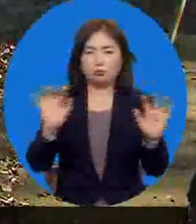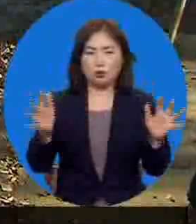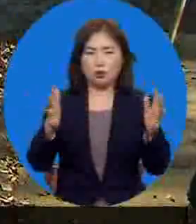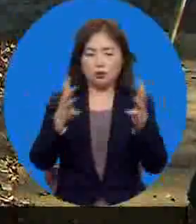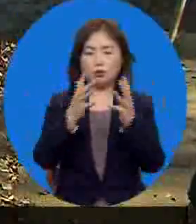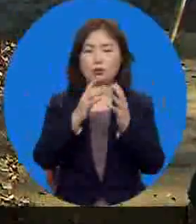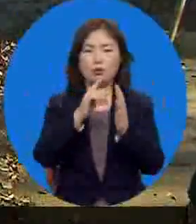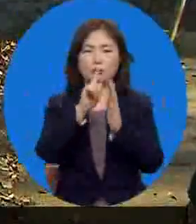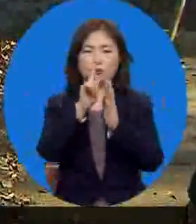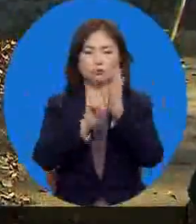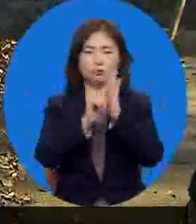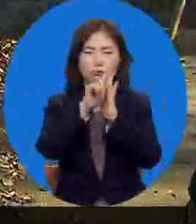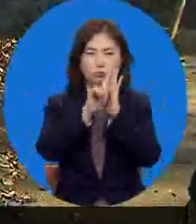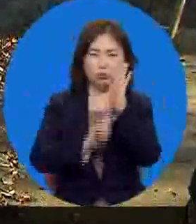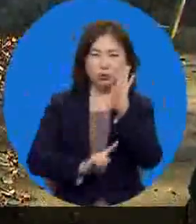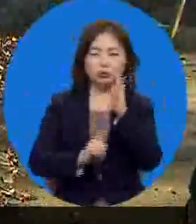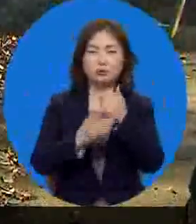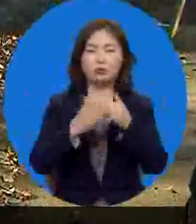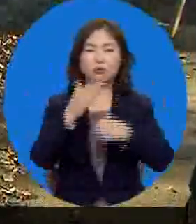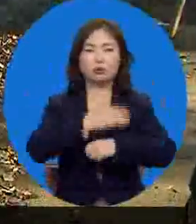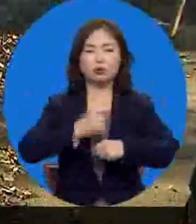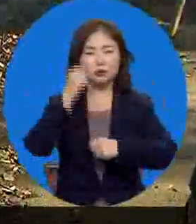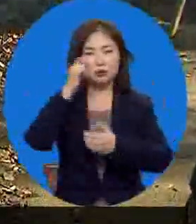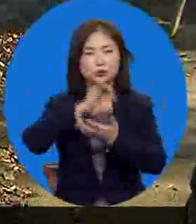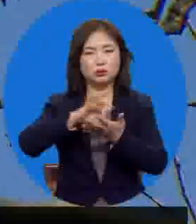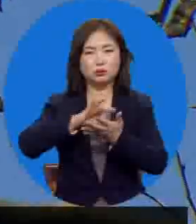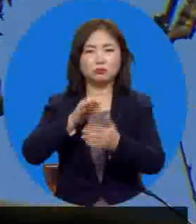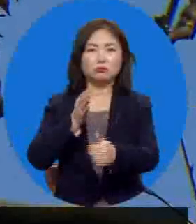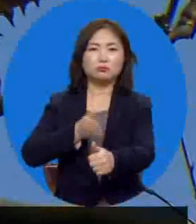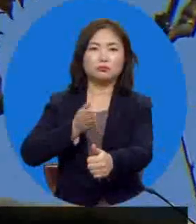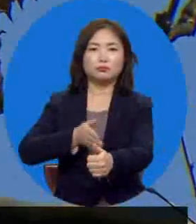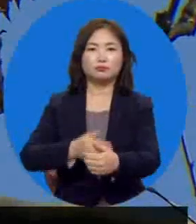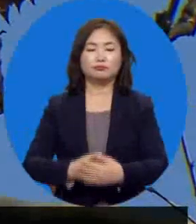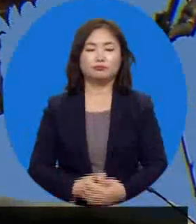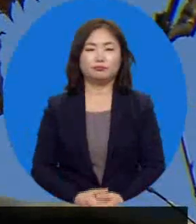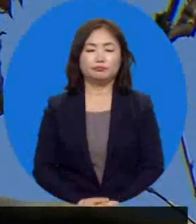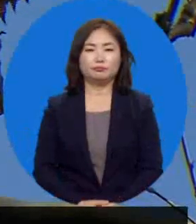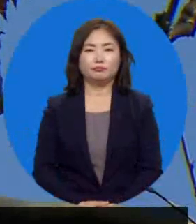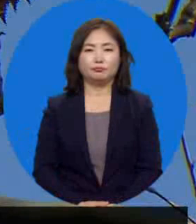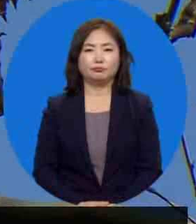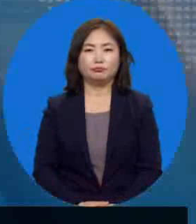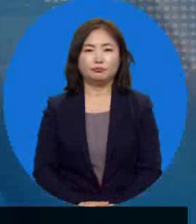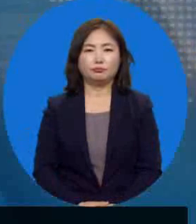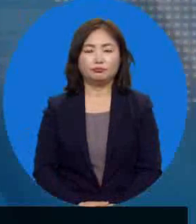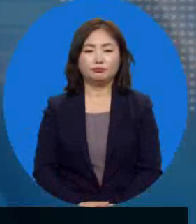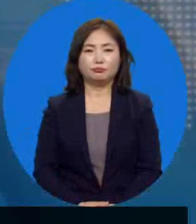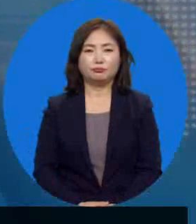불면서 기온이 큰 폭으로 떨어지겠다며 건강관리에 유의할 것을 당부했습니다.